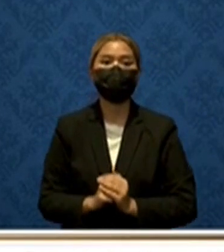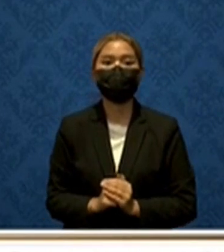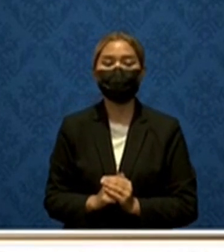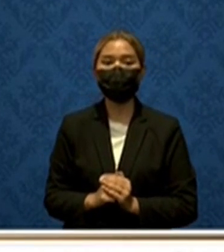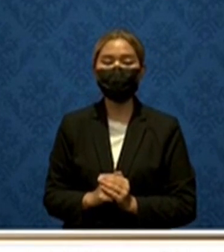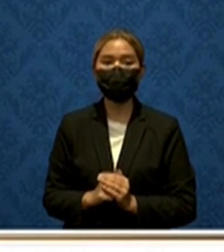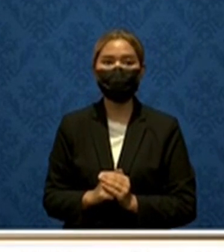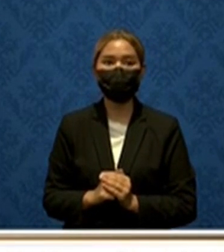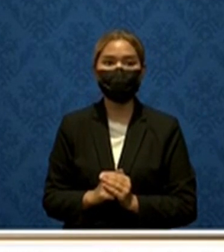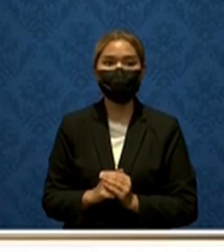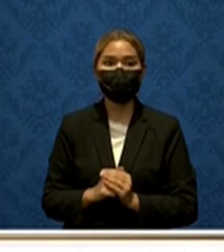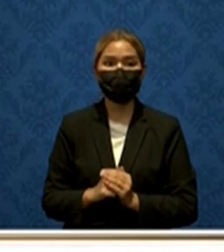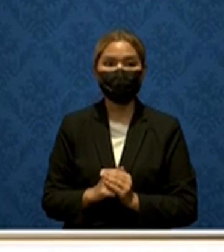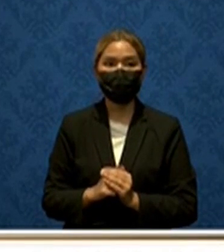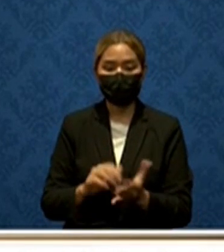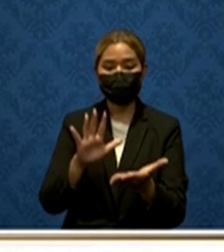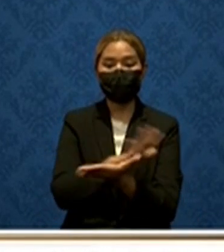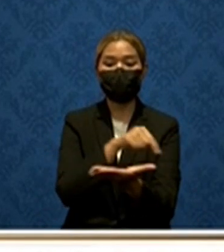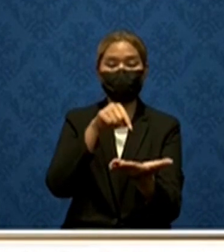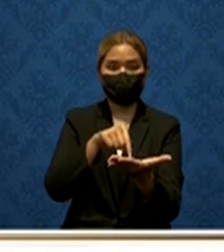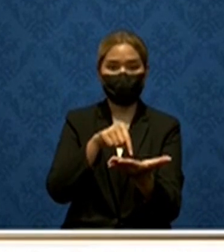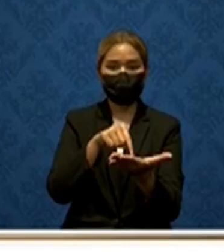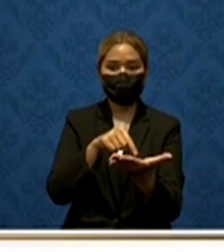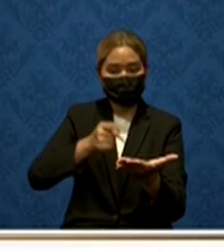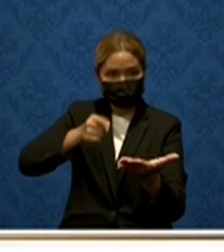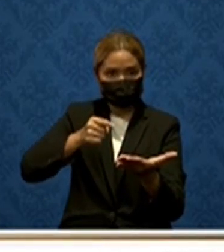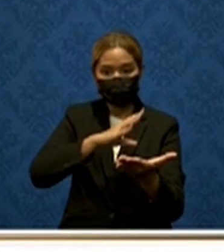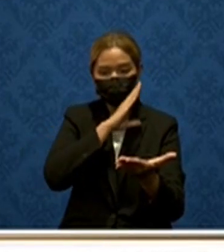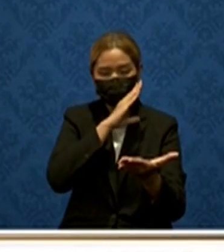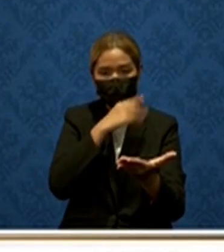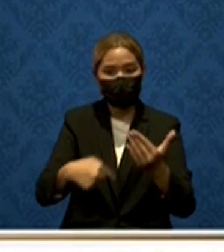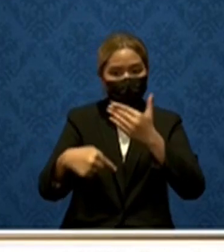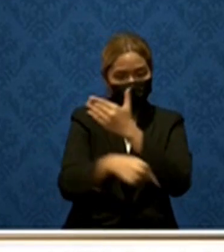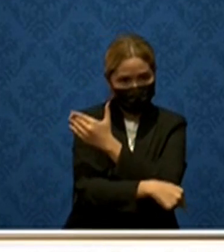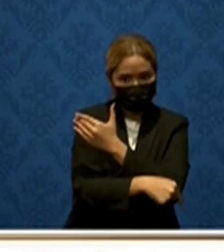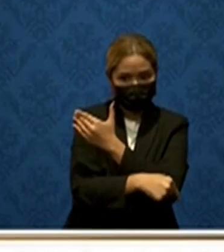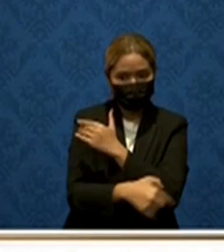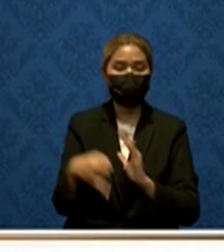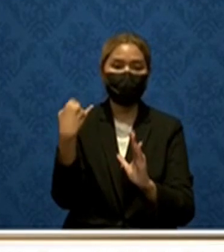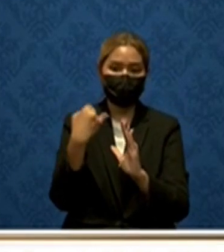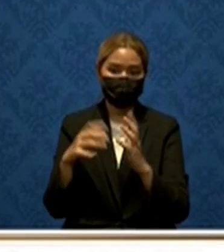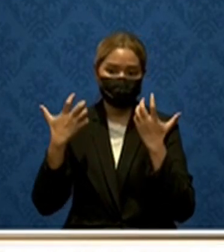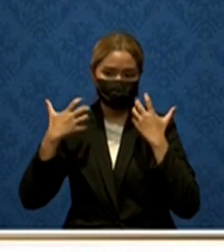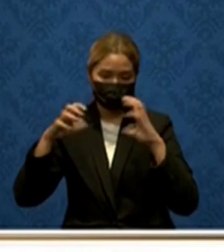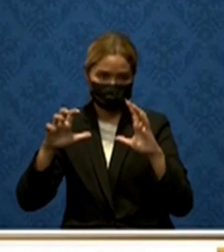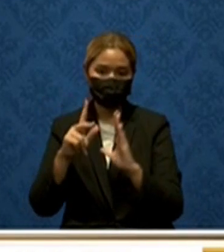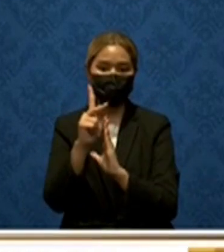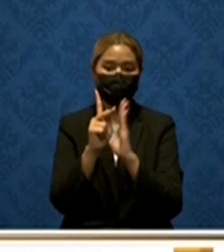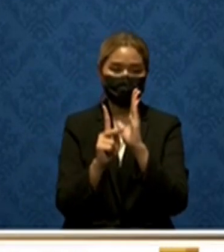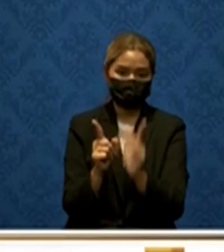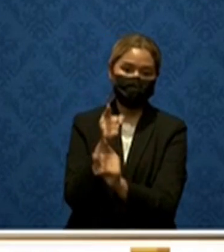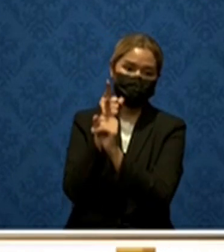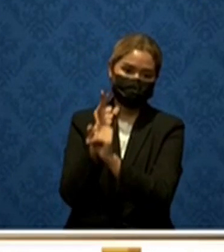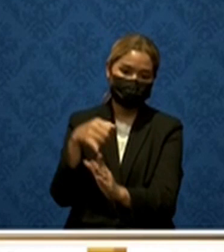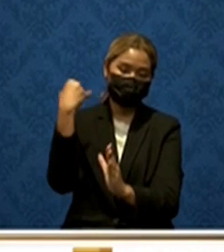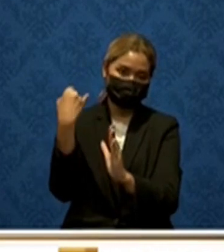ว่าทำใบอิไรปรอมก็เหมือนกับให้ขอมูลเทศกบทางราชการมีโทษจำคุกโทษอายา